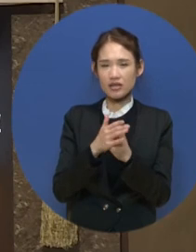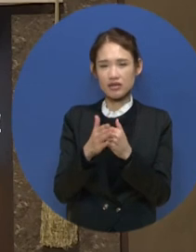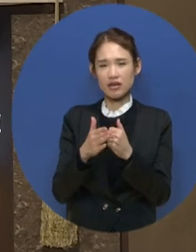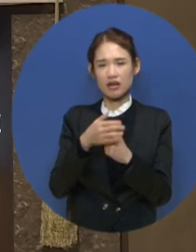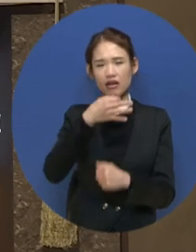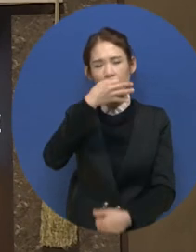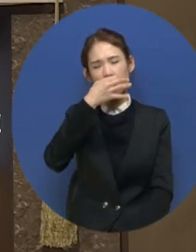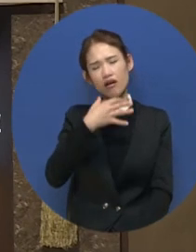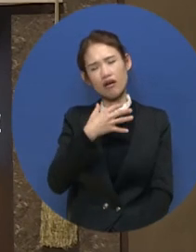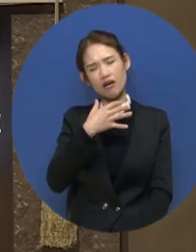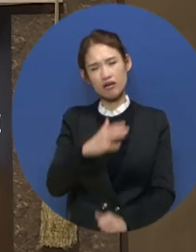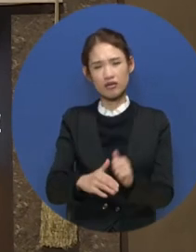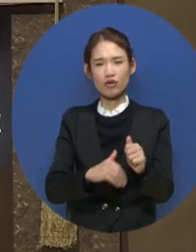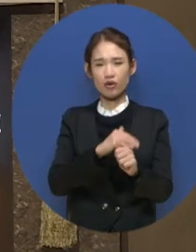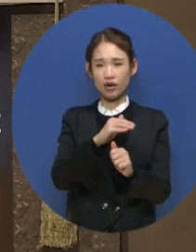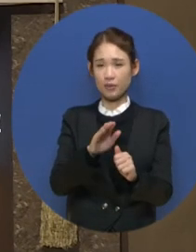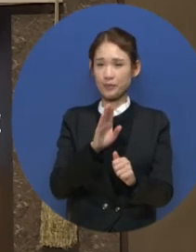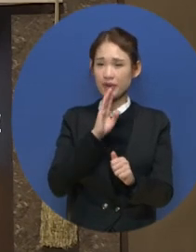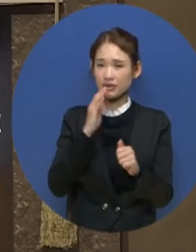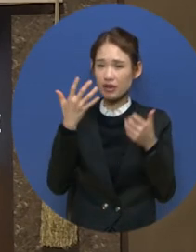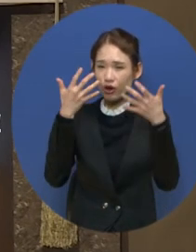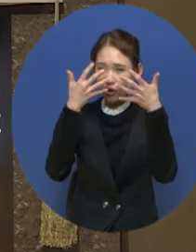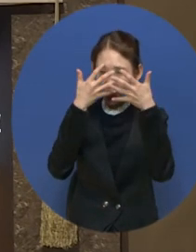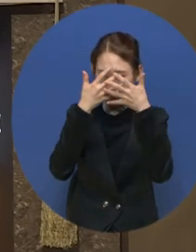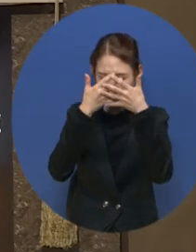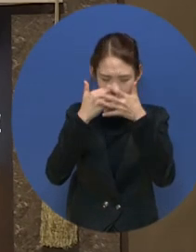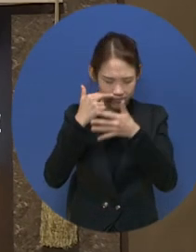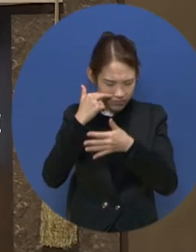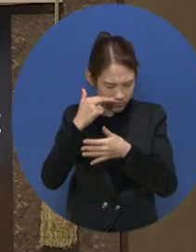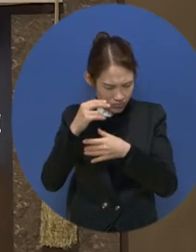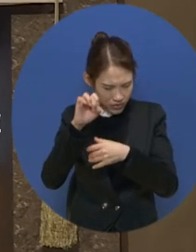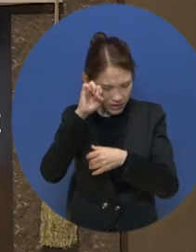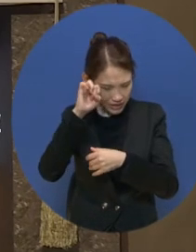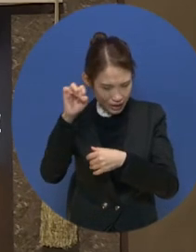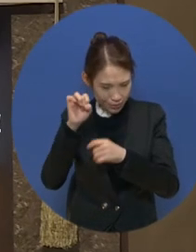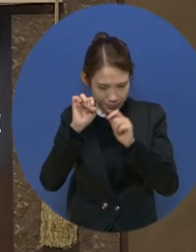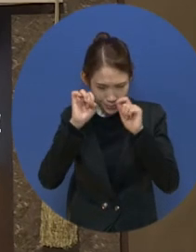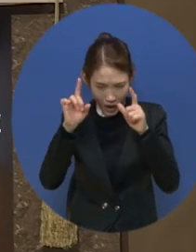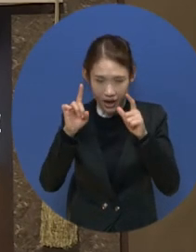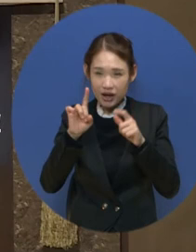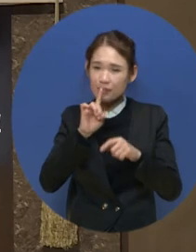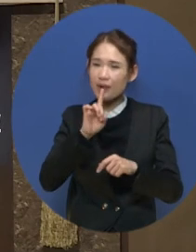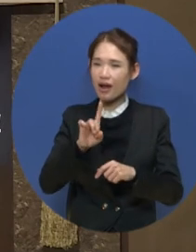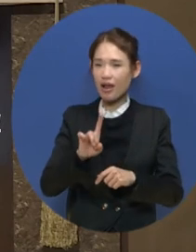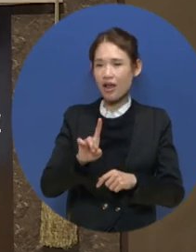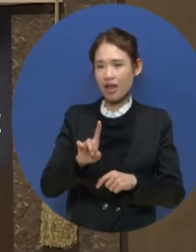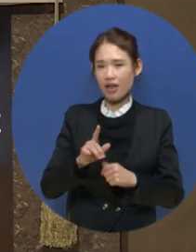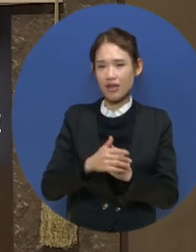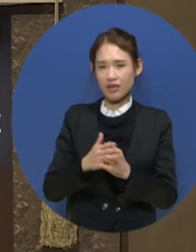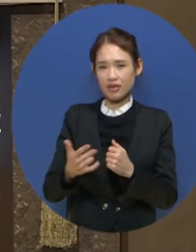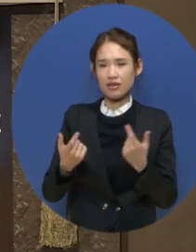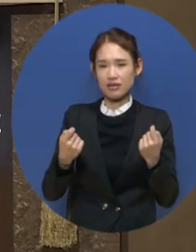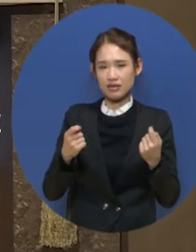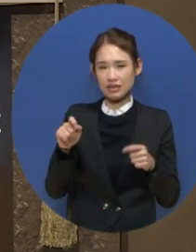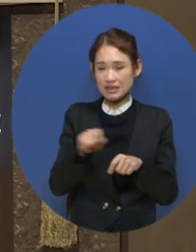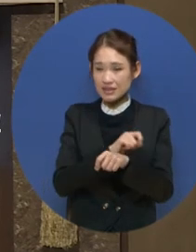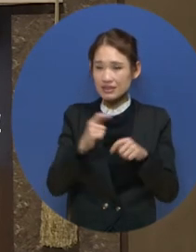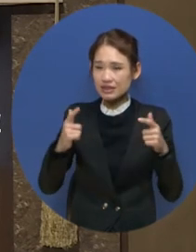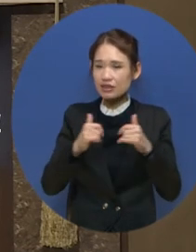상황이지만 이러한 어두움이 짙으면 곧 새벽이 밝아 온다 고 생각합니다 아소 특히